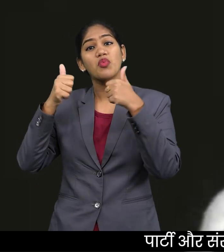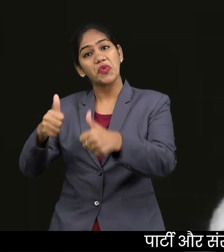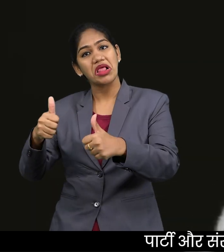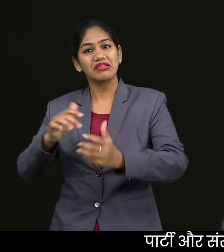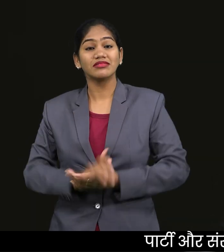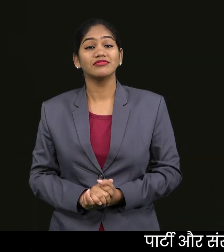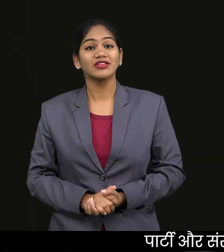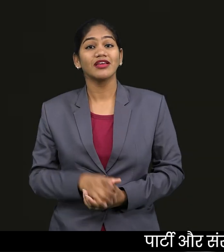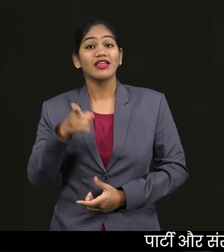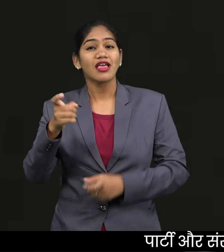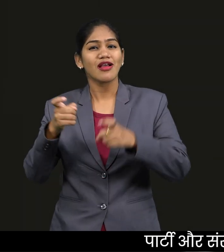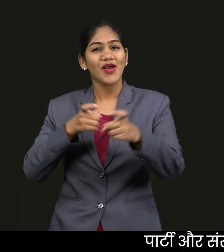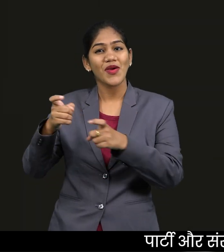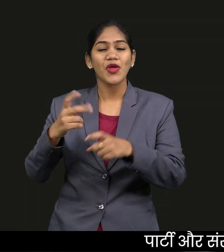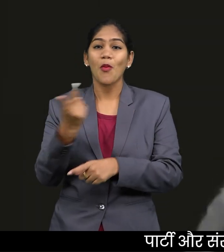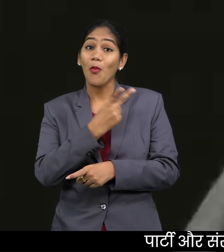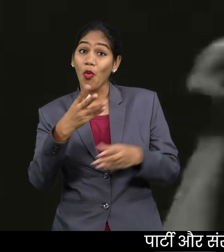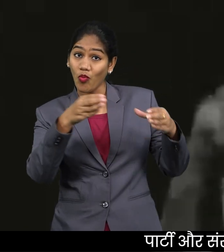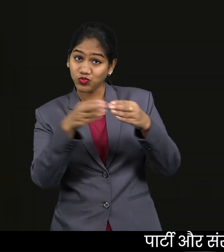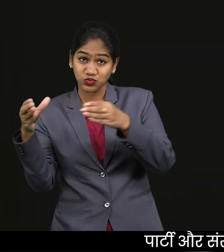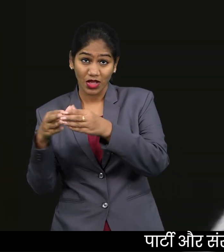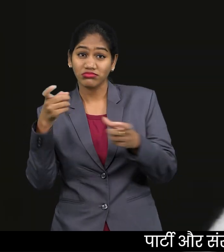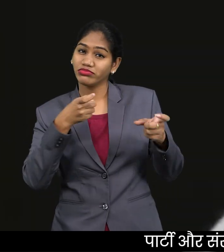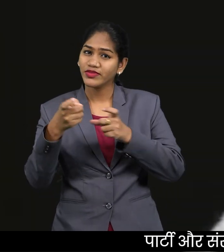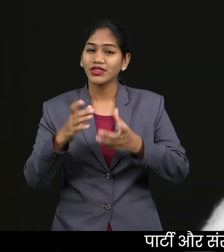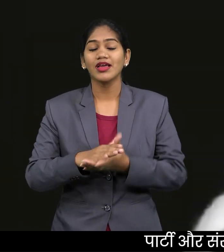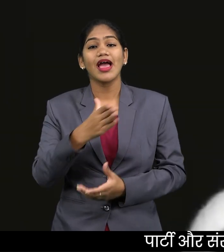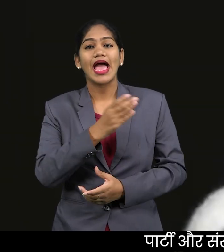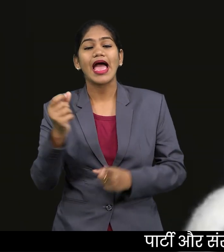पार्टी और संसद दोनों पर नियंत्रण हासिल किया।